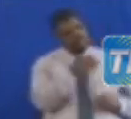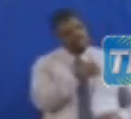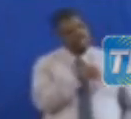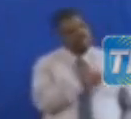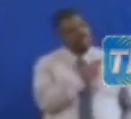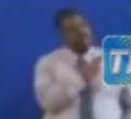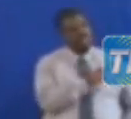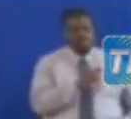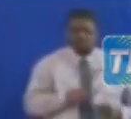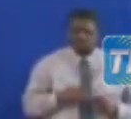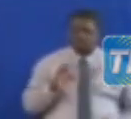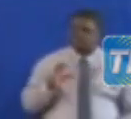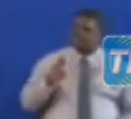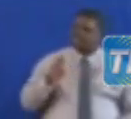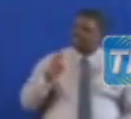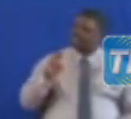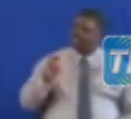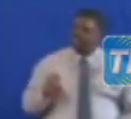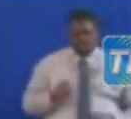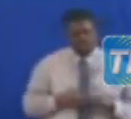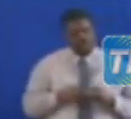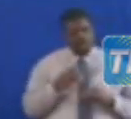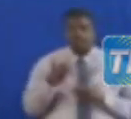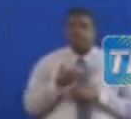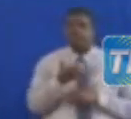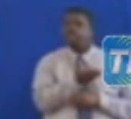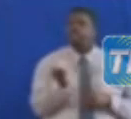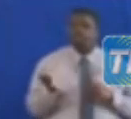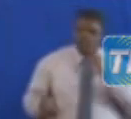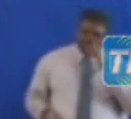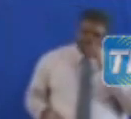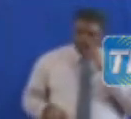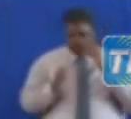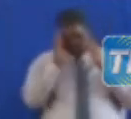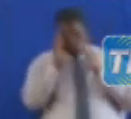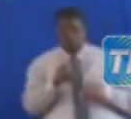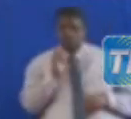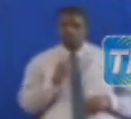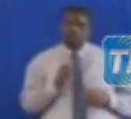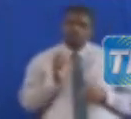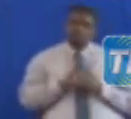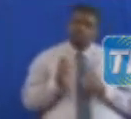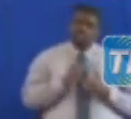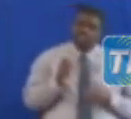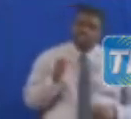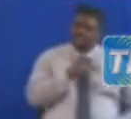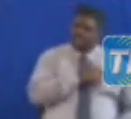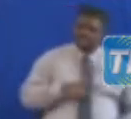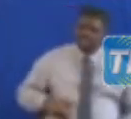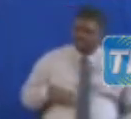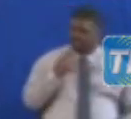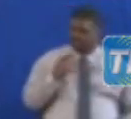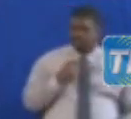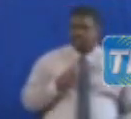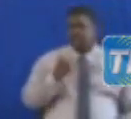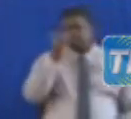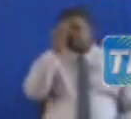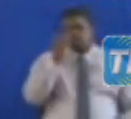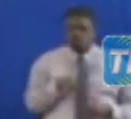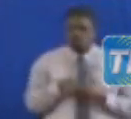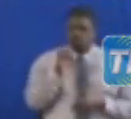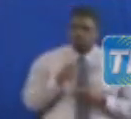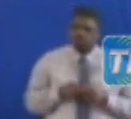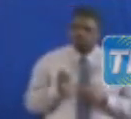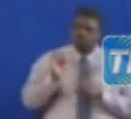NMB, CRDB, DCB na benki zingine. Mheshimiwa Spika, ofisi ya Rais Temisemi inatambua na